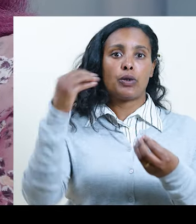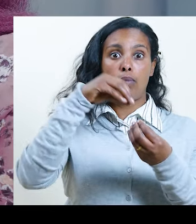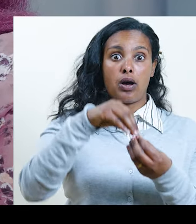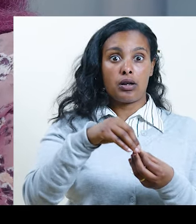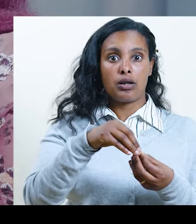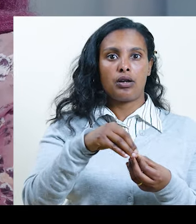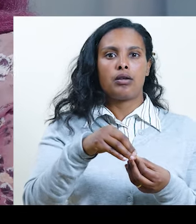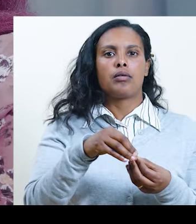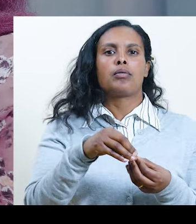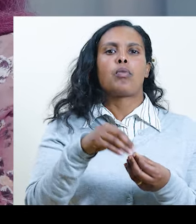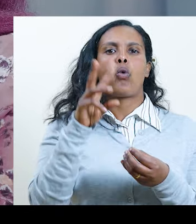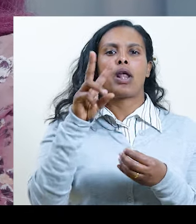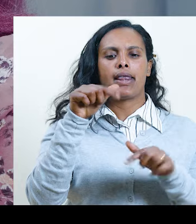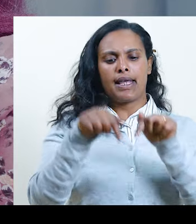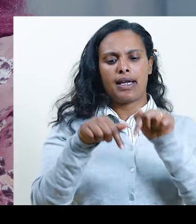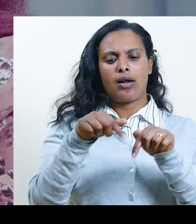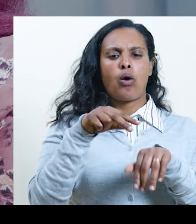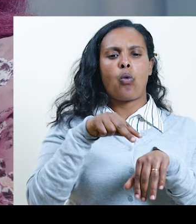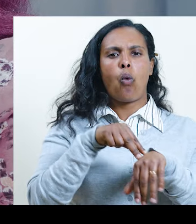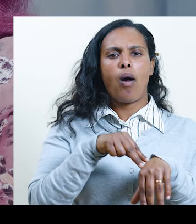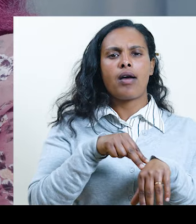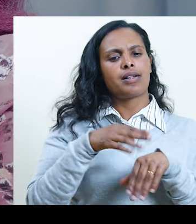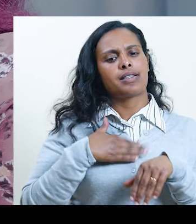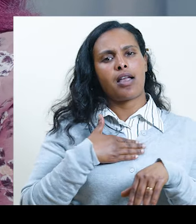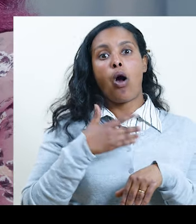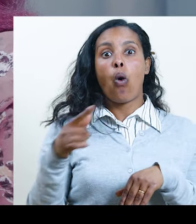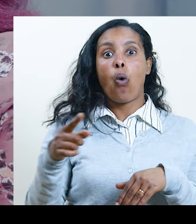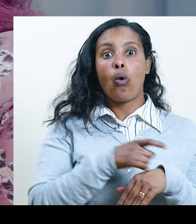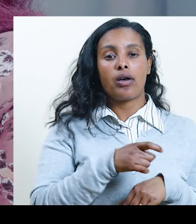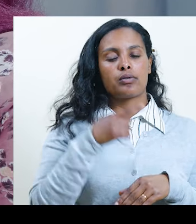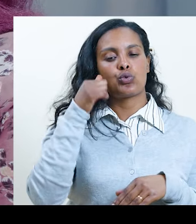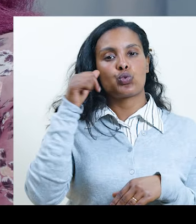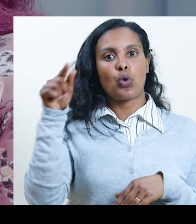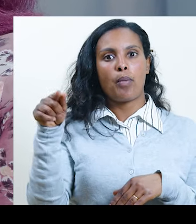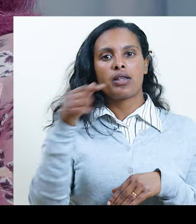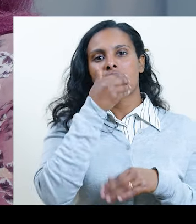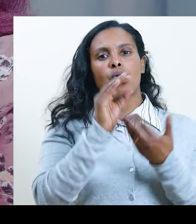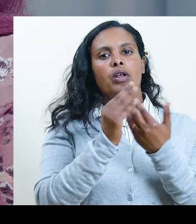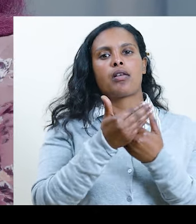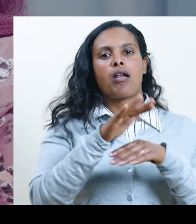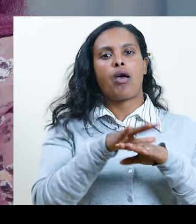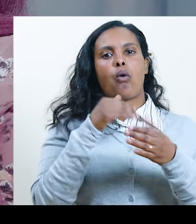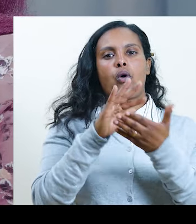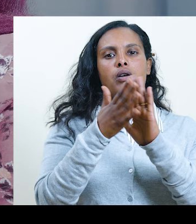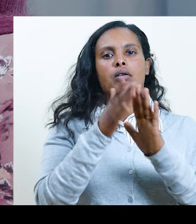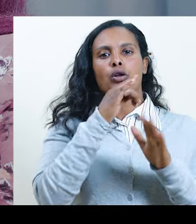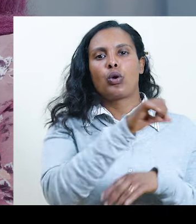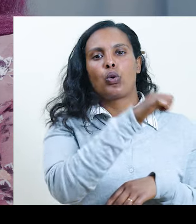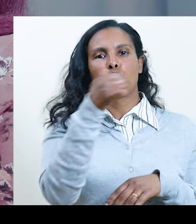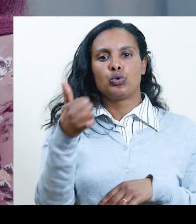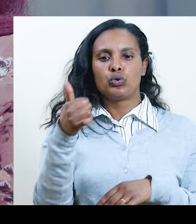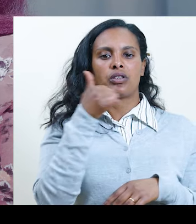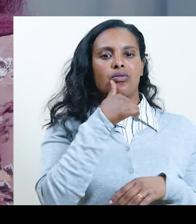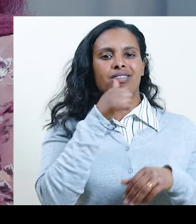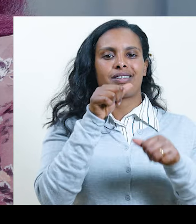ውጪ ነገ በሁለት እግሯ ቆማ ደስተኛ ሆና እሷም የተሻለ ሁኔታ ላይ ሆና